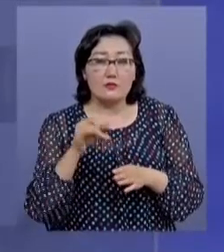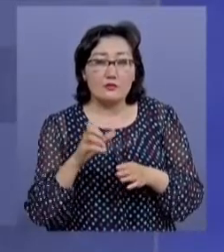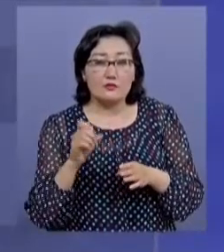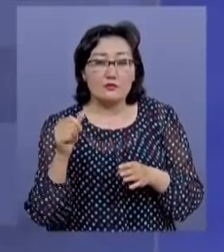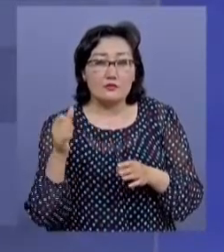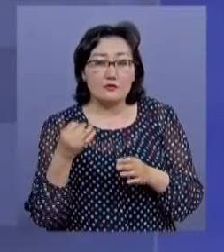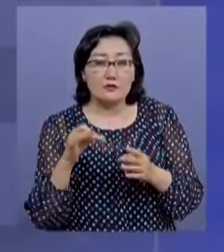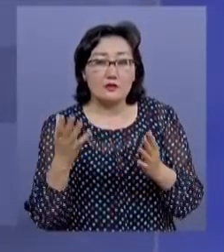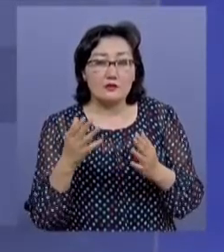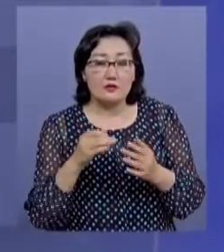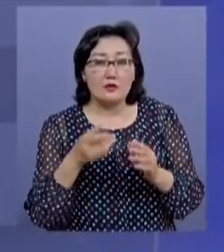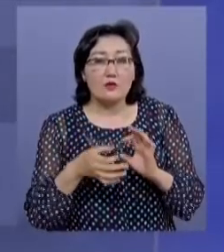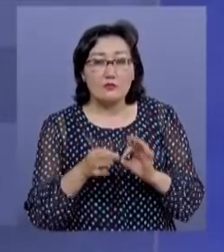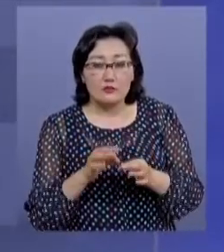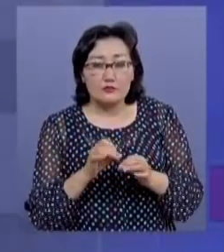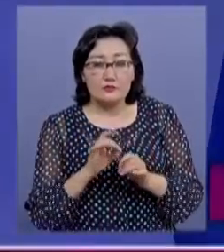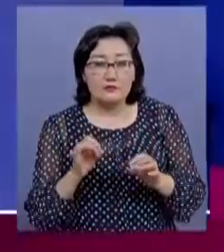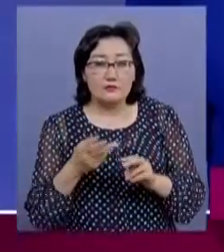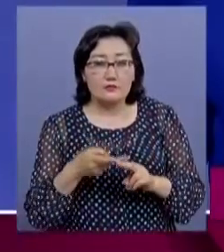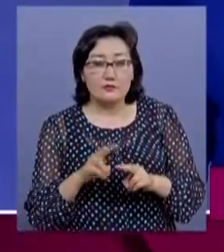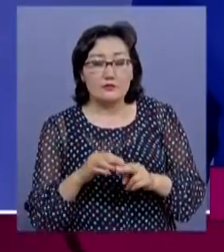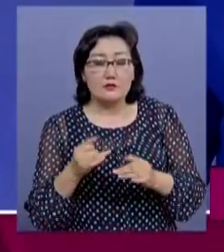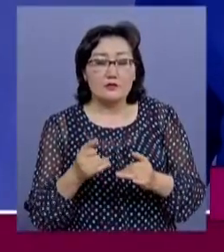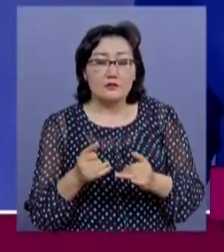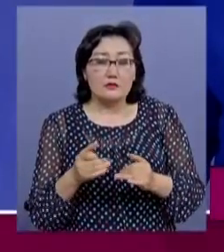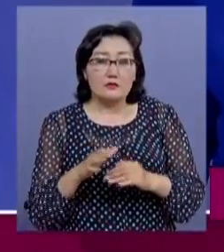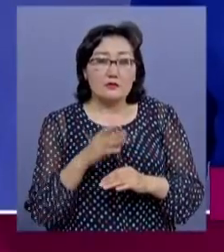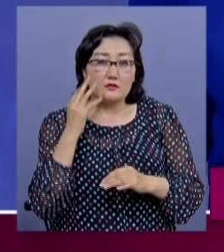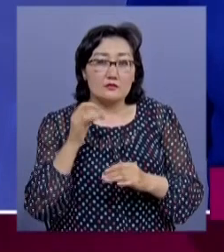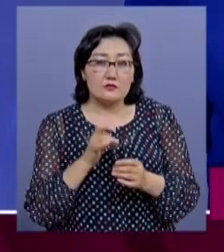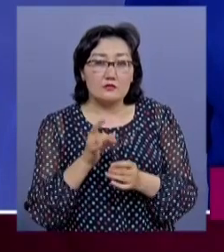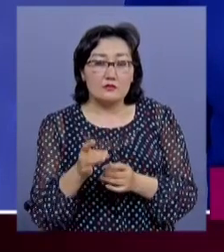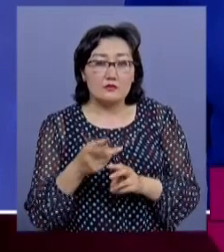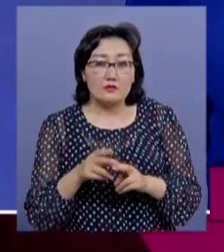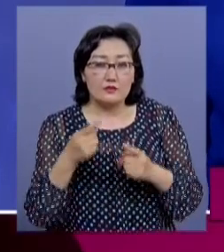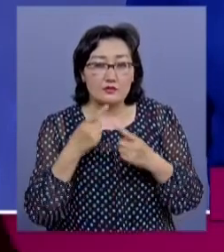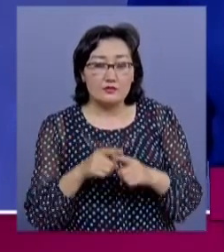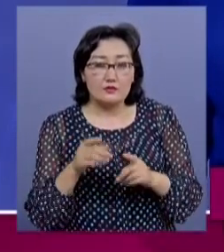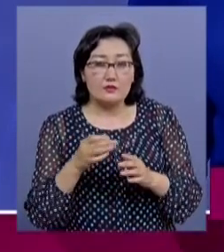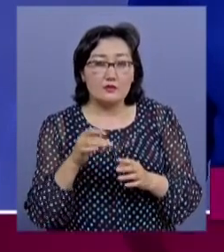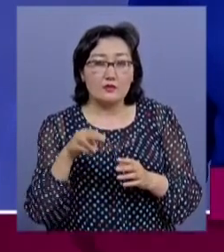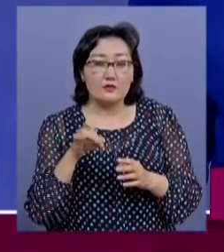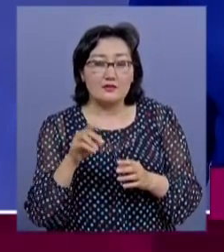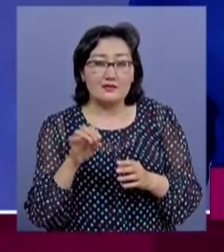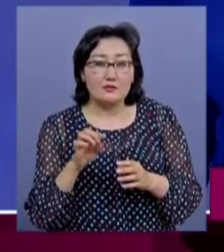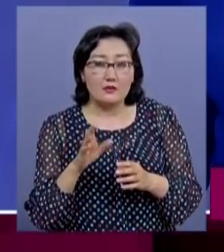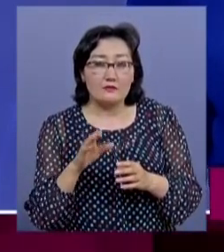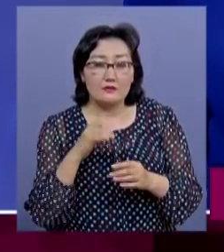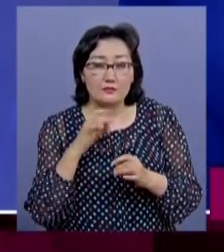айына синоптиктер қандай болжам жасап отыр? Бұл жөнінде Қазгидрометтің Алматы қаласы филиалының инженер-синоптигі Дәулет Кесебаев айтып